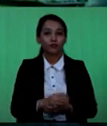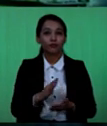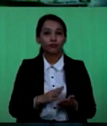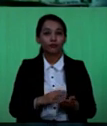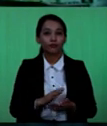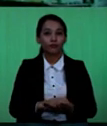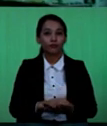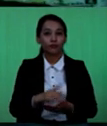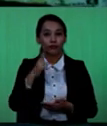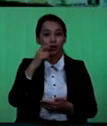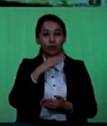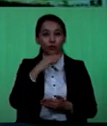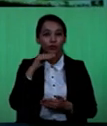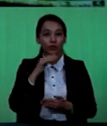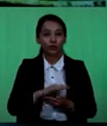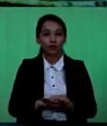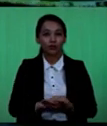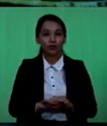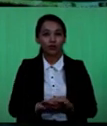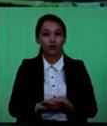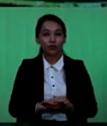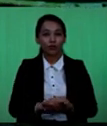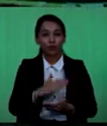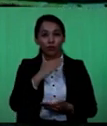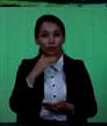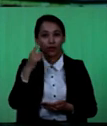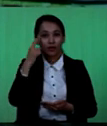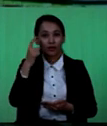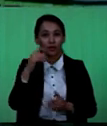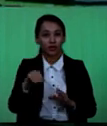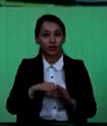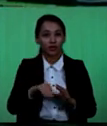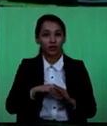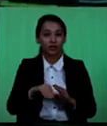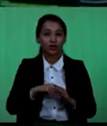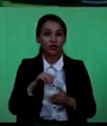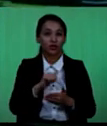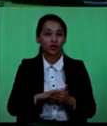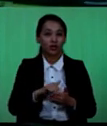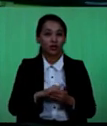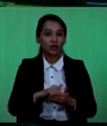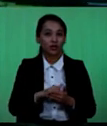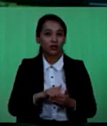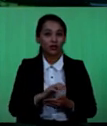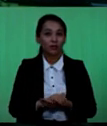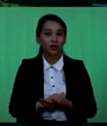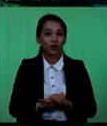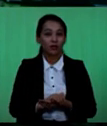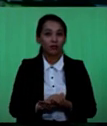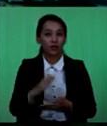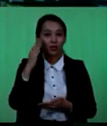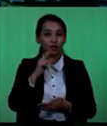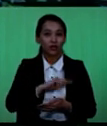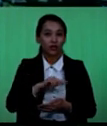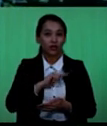9. Axborot ko'pligi. Odam o'zlashtiradigan axborot yil sayin shiddat bilan kengaymoqda. Bu miyani chiniqtirib, uning